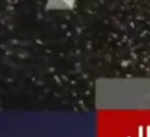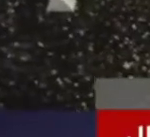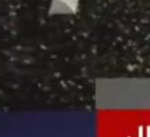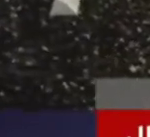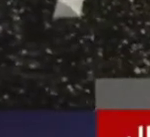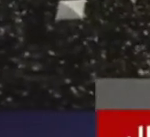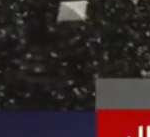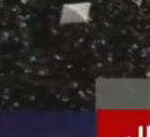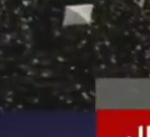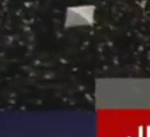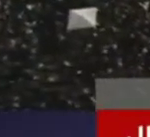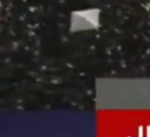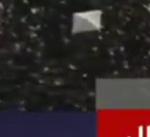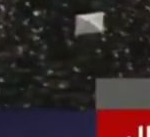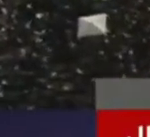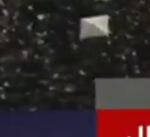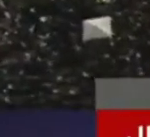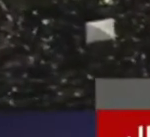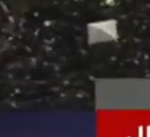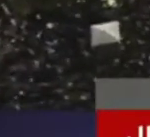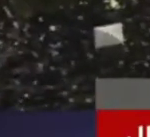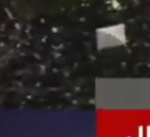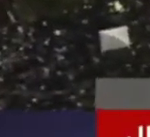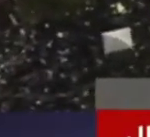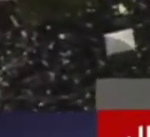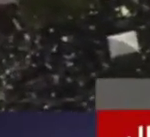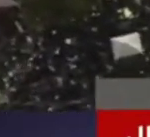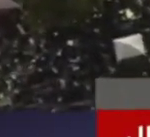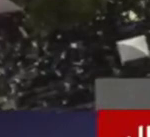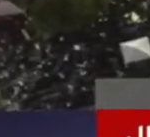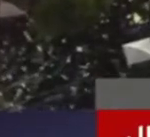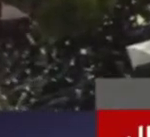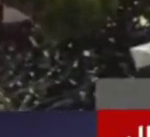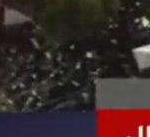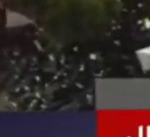العالم ان المجتمع الاسرائيلي موحد